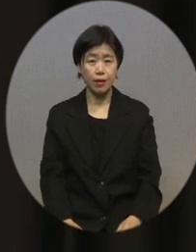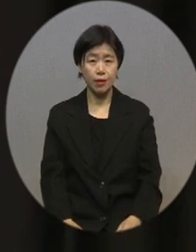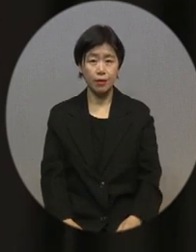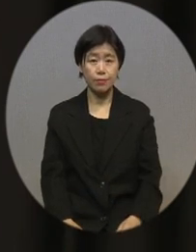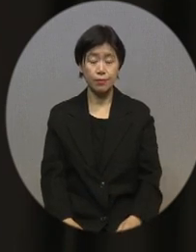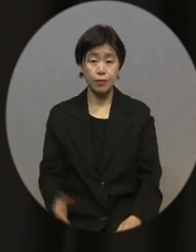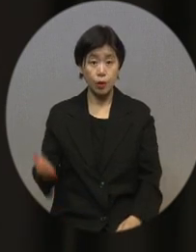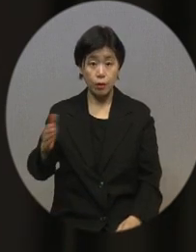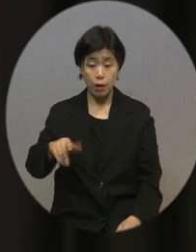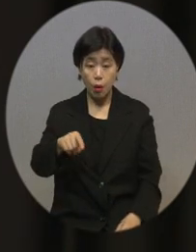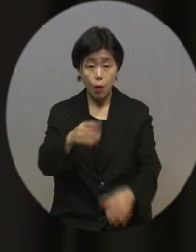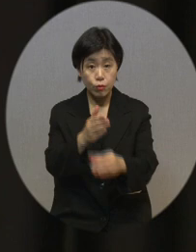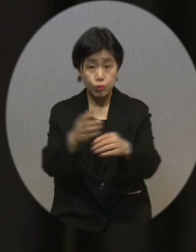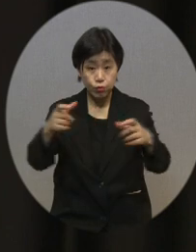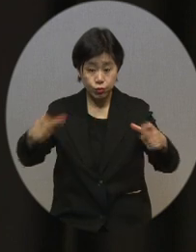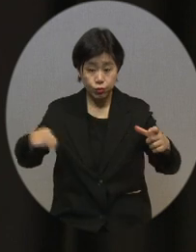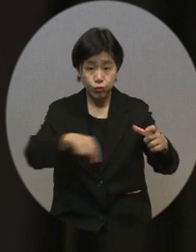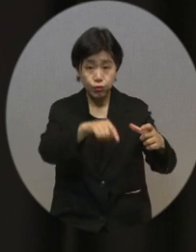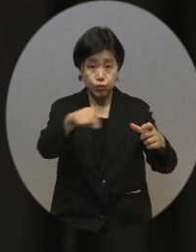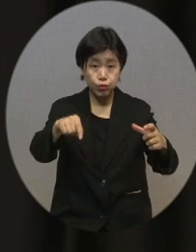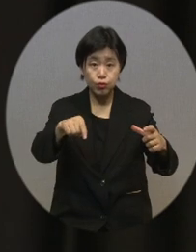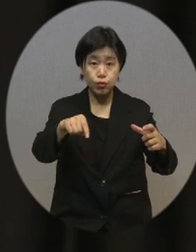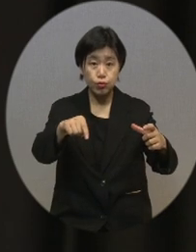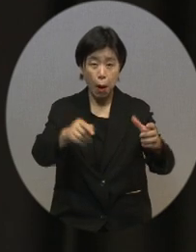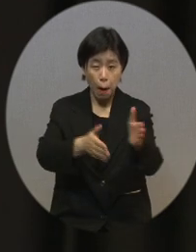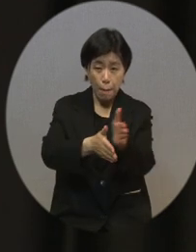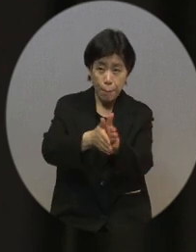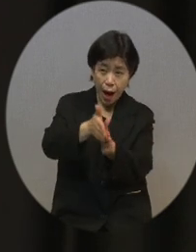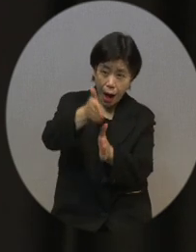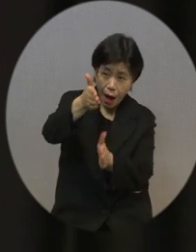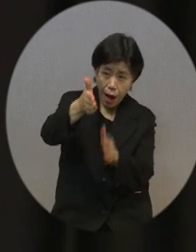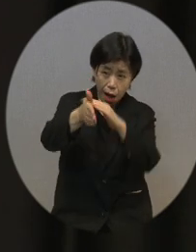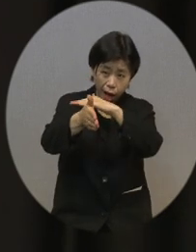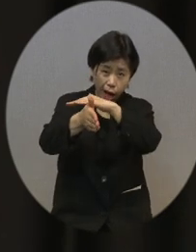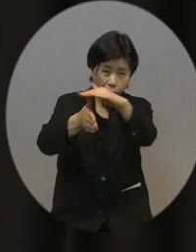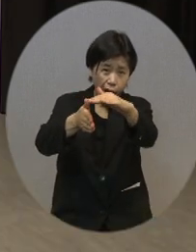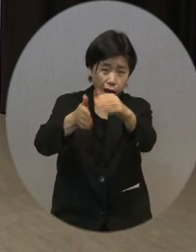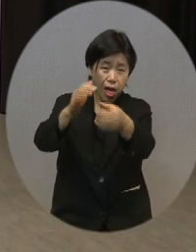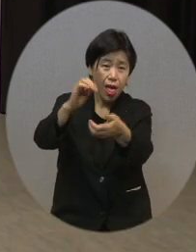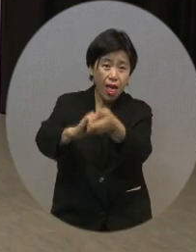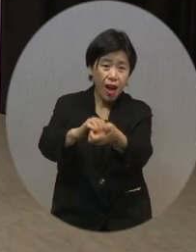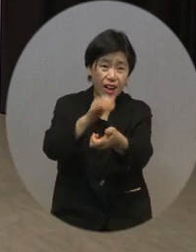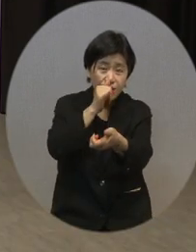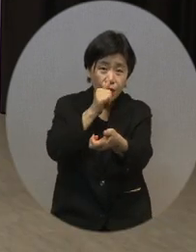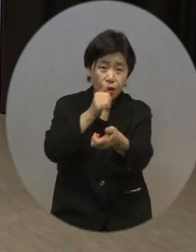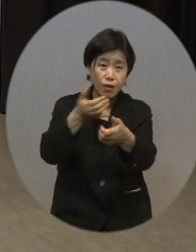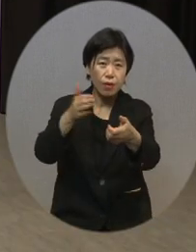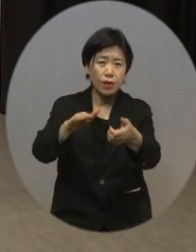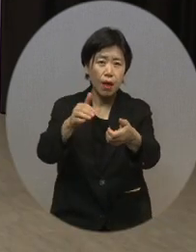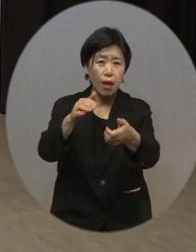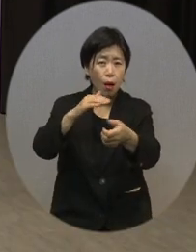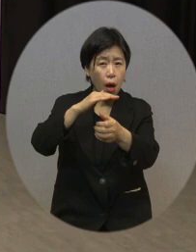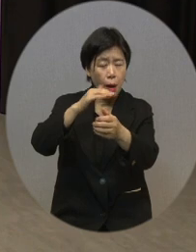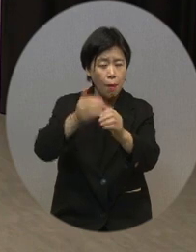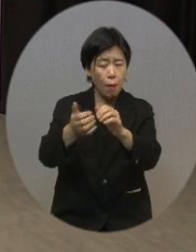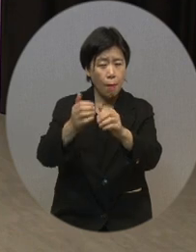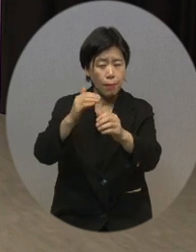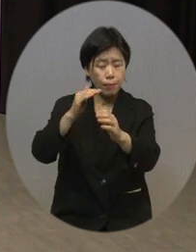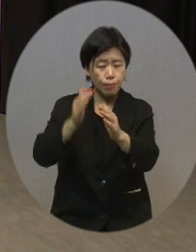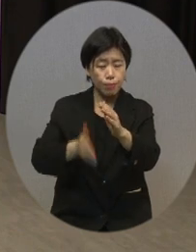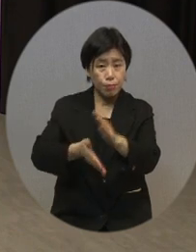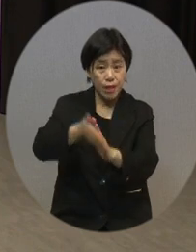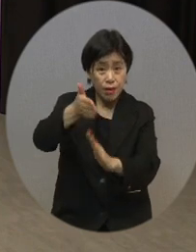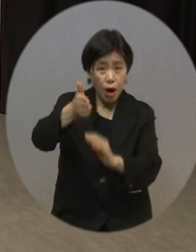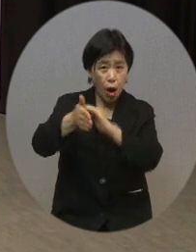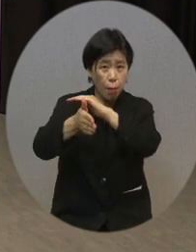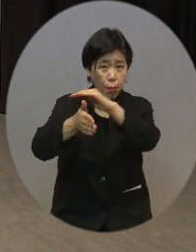제한이 약간 풀린 것 같아요. 예, 예, 예. 막 그것을 계기로 좀 변화가 있을까요? 말씀 주신 대로 중구는 630년의